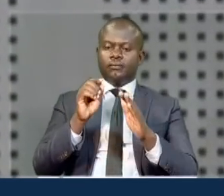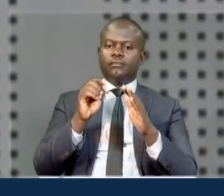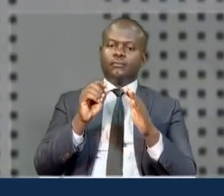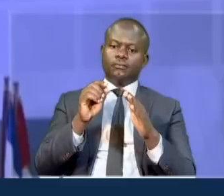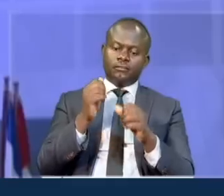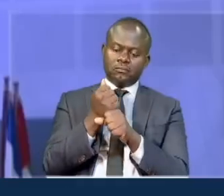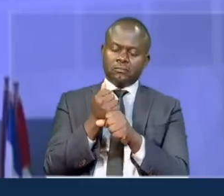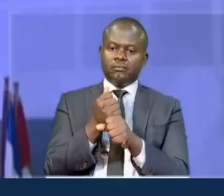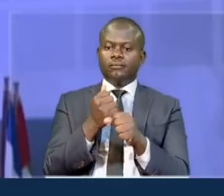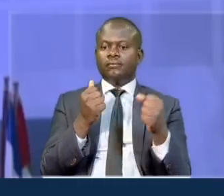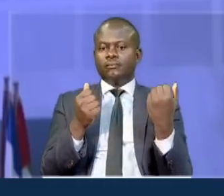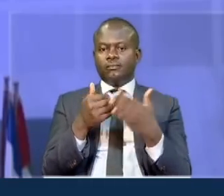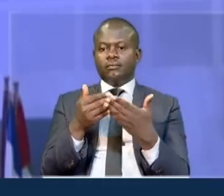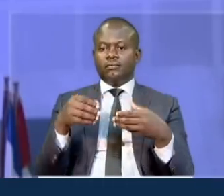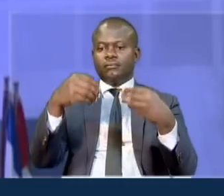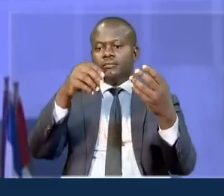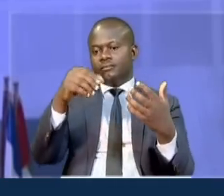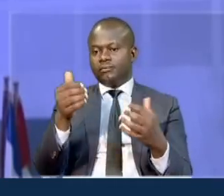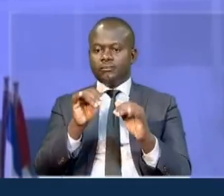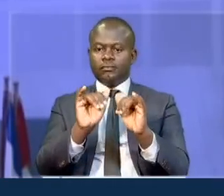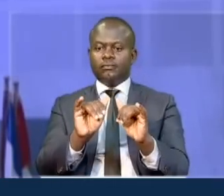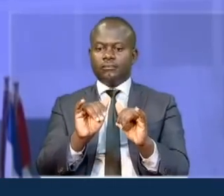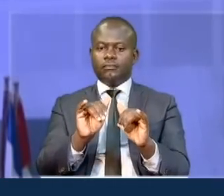umuheha bikanabajugunyira ibisigazwa.